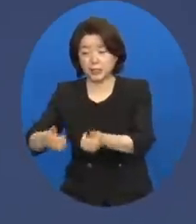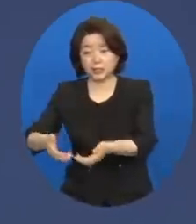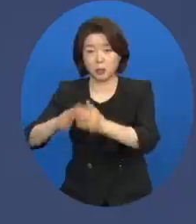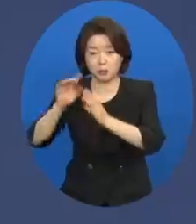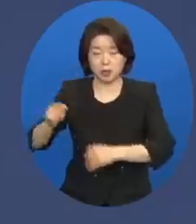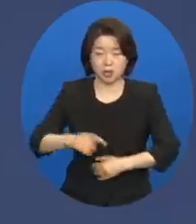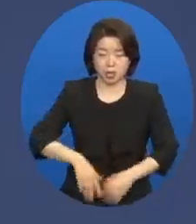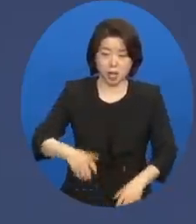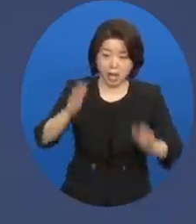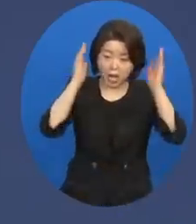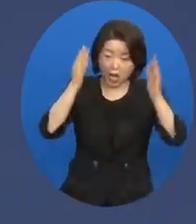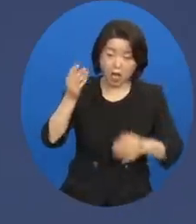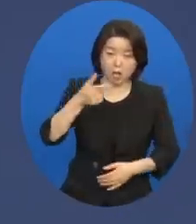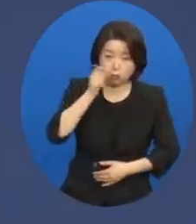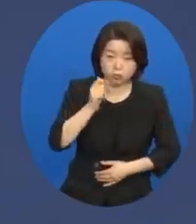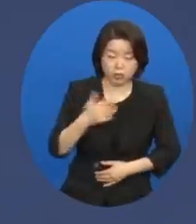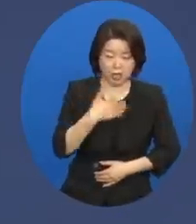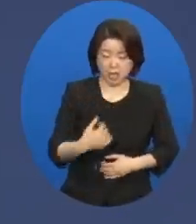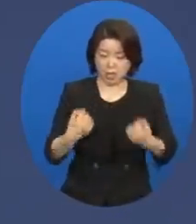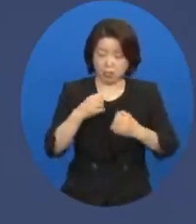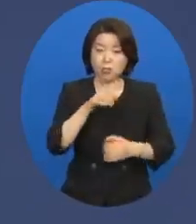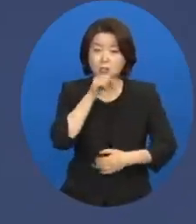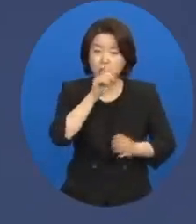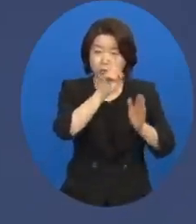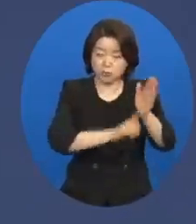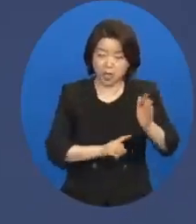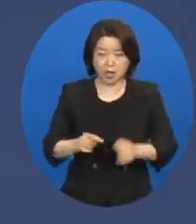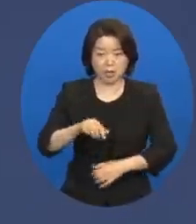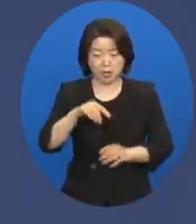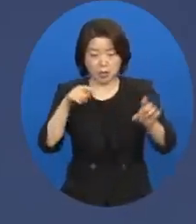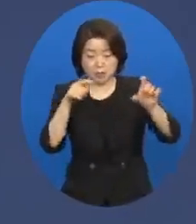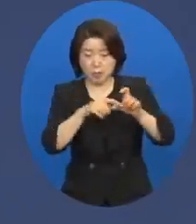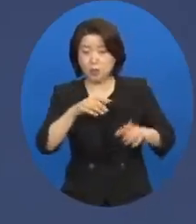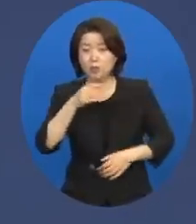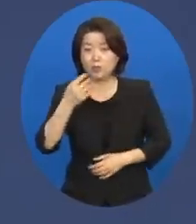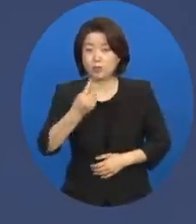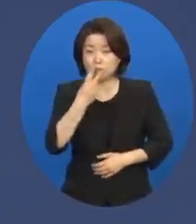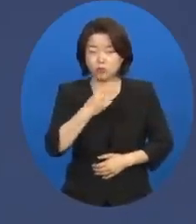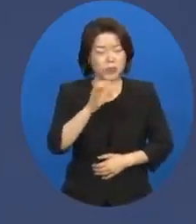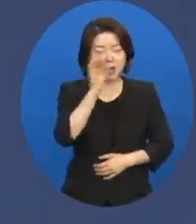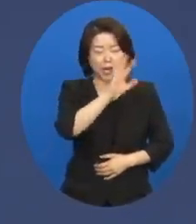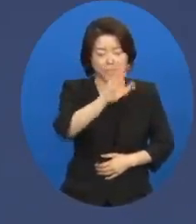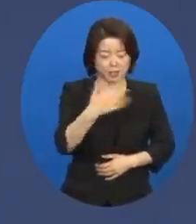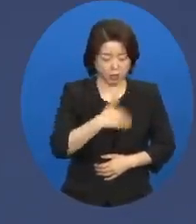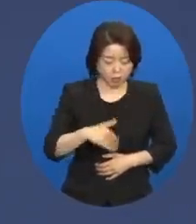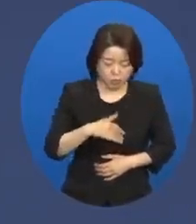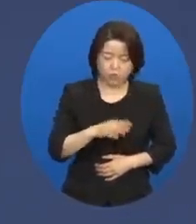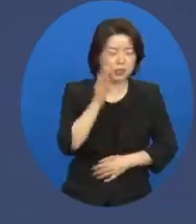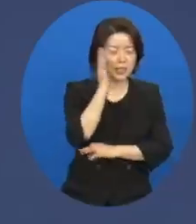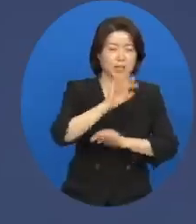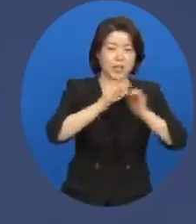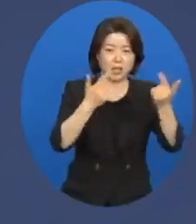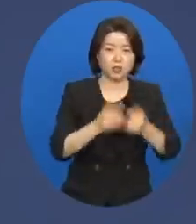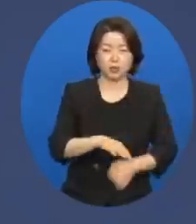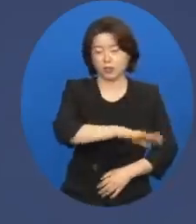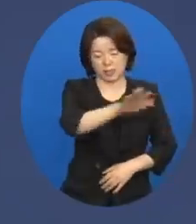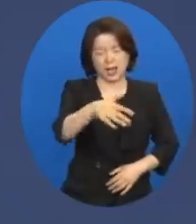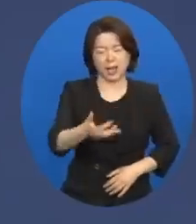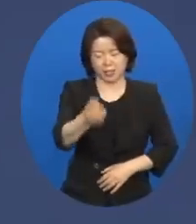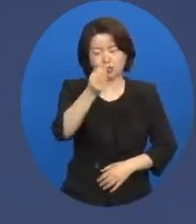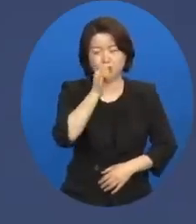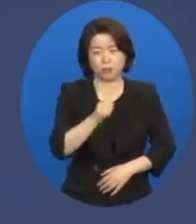학벌이 모자랐다, 건강지수가 낮았다, 평균 수명이 안 된다 이런 따위의 얘기, 육적인 얘기가 아니고요. 그건 다